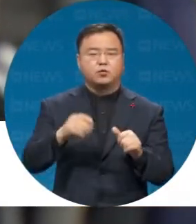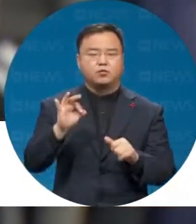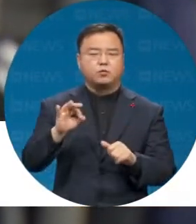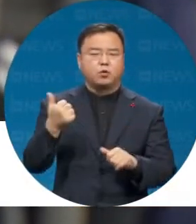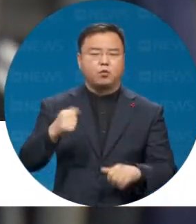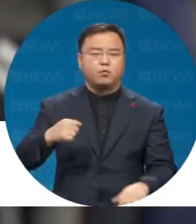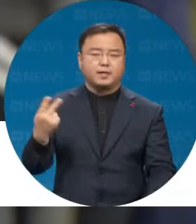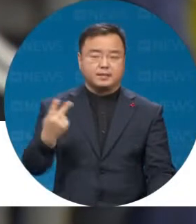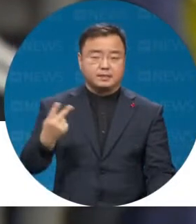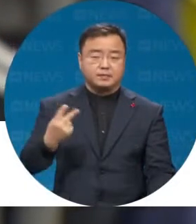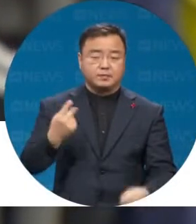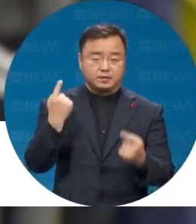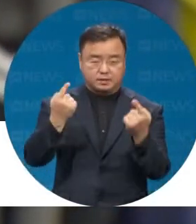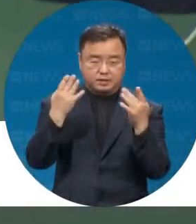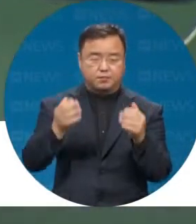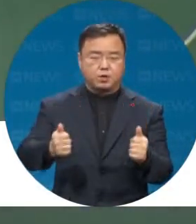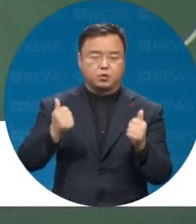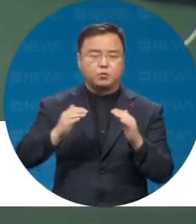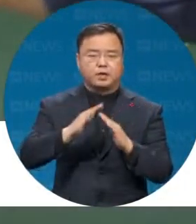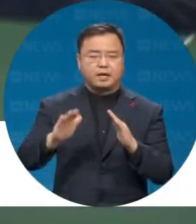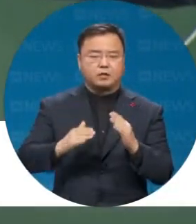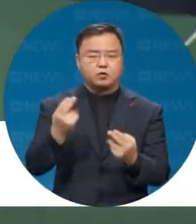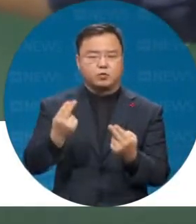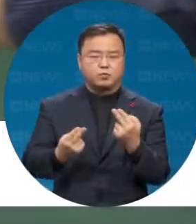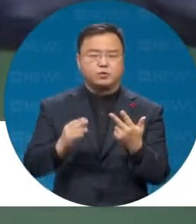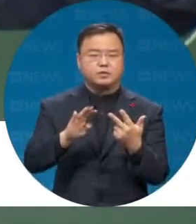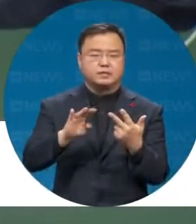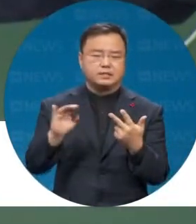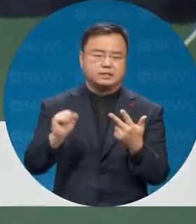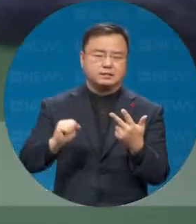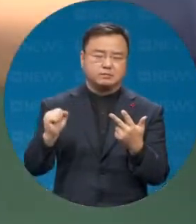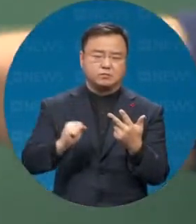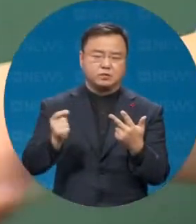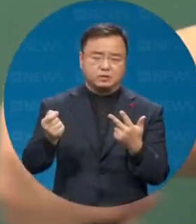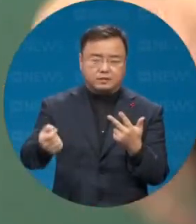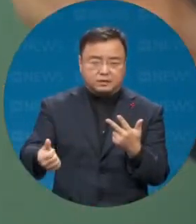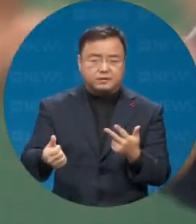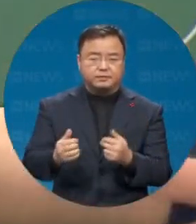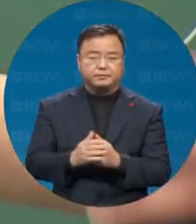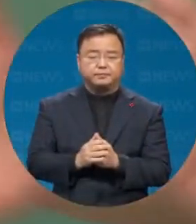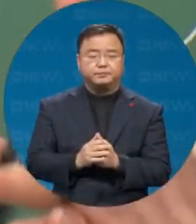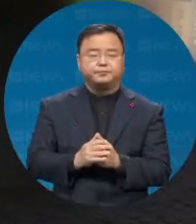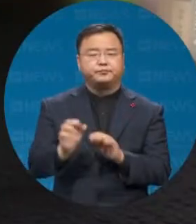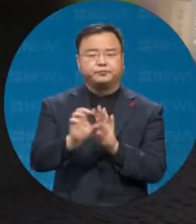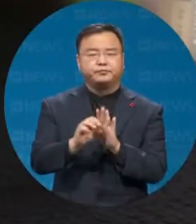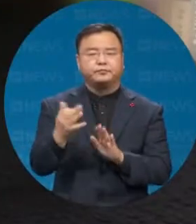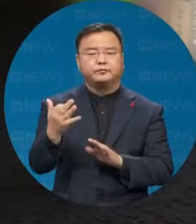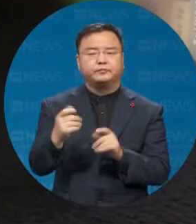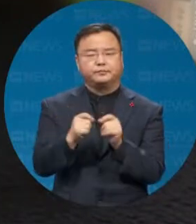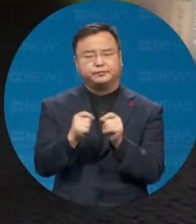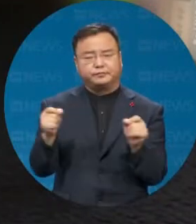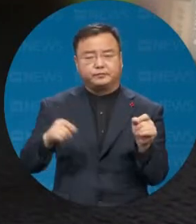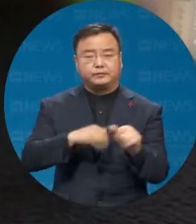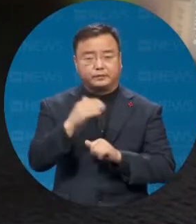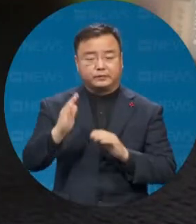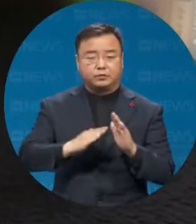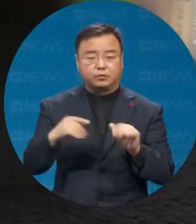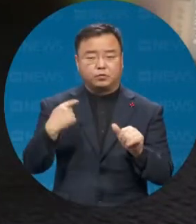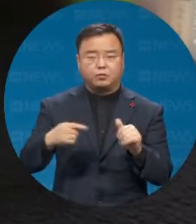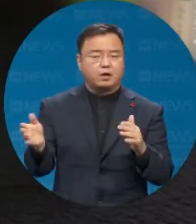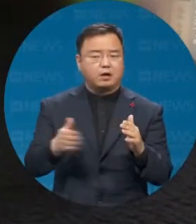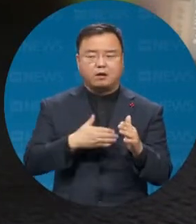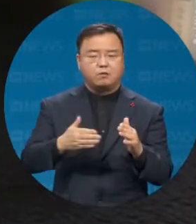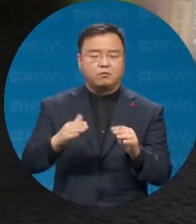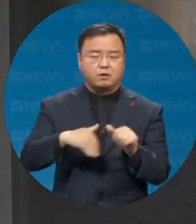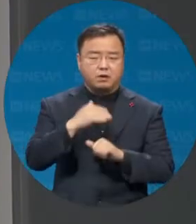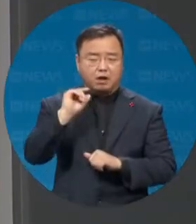각오의 70만 4000원의 7% 수준에 불과했습니다 코로나 1 그 장기화로 공교육의 공백의 커진 상황에서 4개월